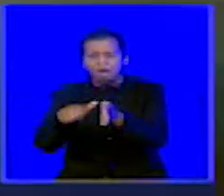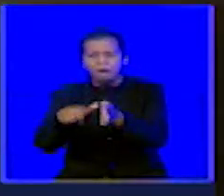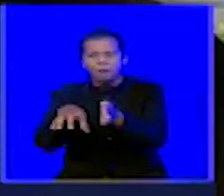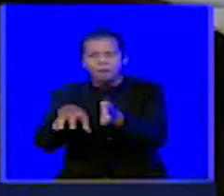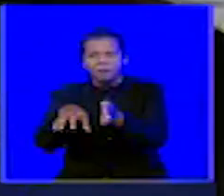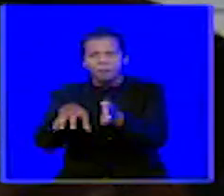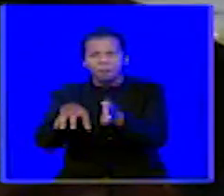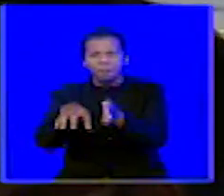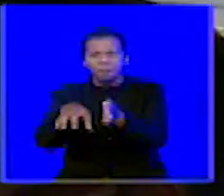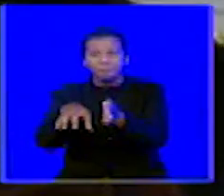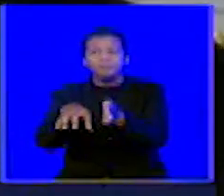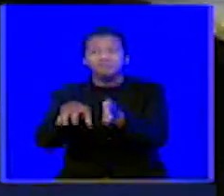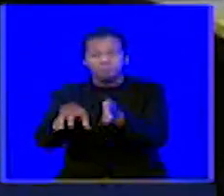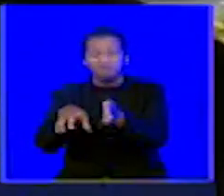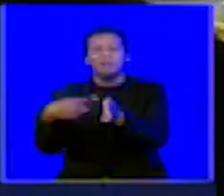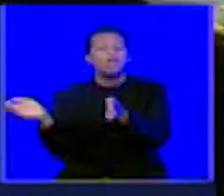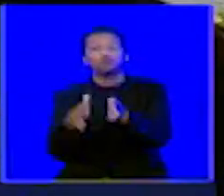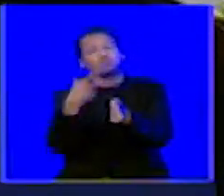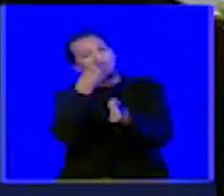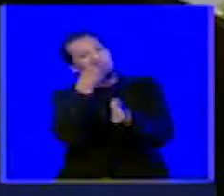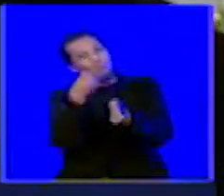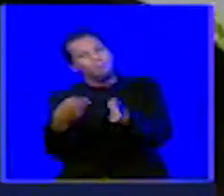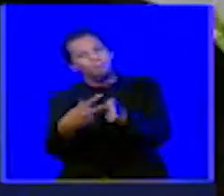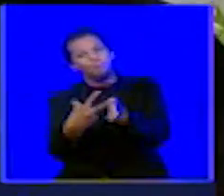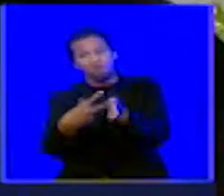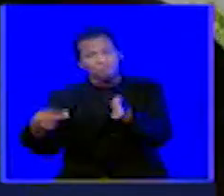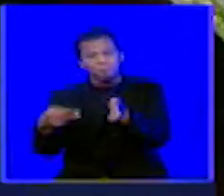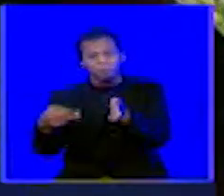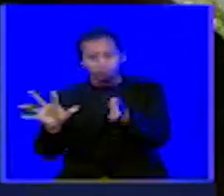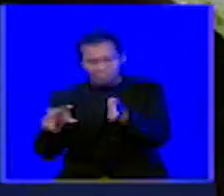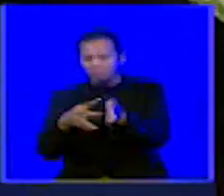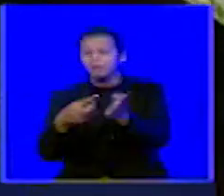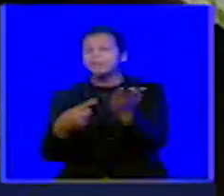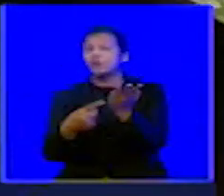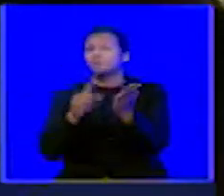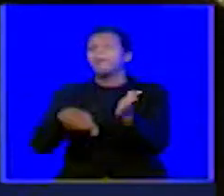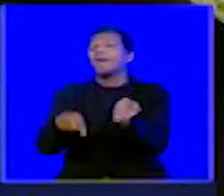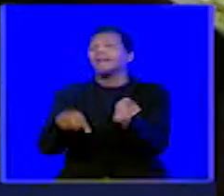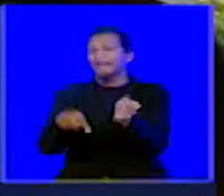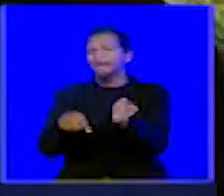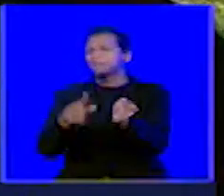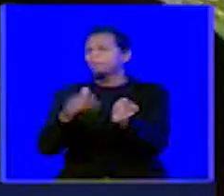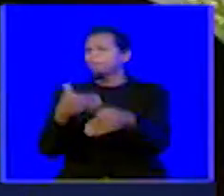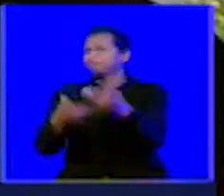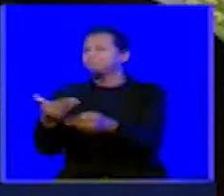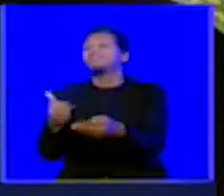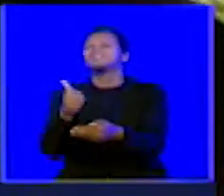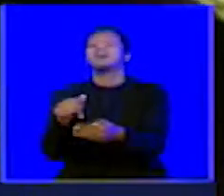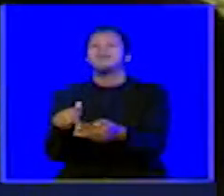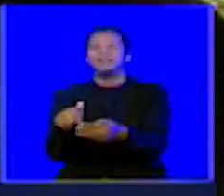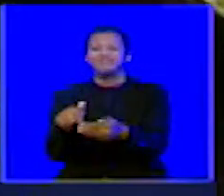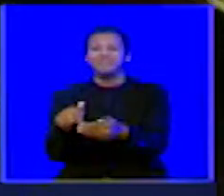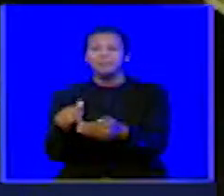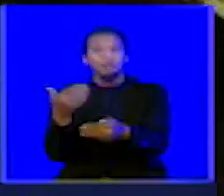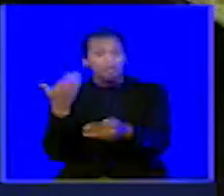melakukan tes. Jadi artinya masyarakat bisa lebih mudah menjangkau. Kemudian juga tadi saya melaksanakan sendiri ya,